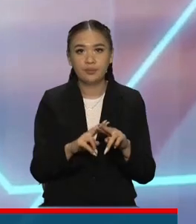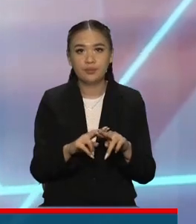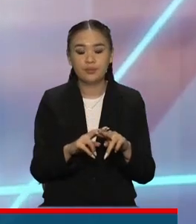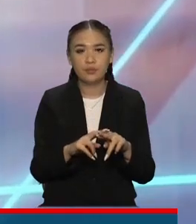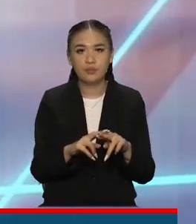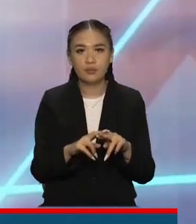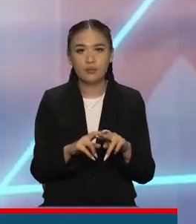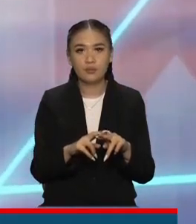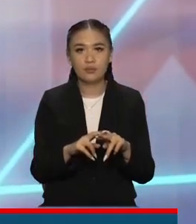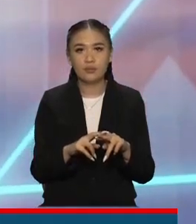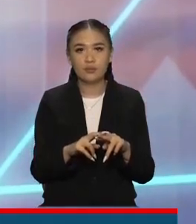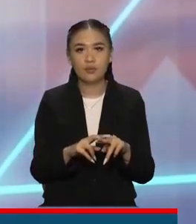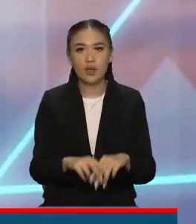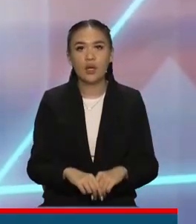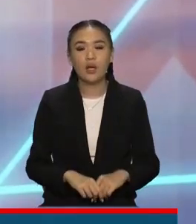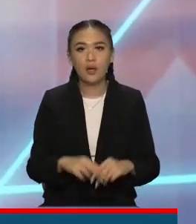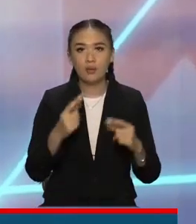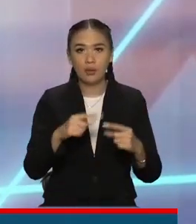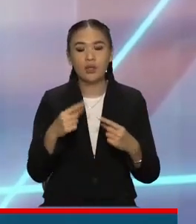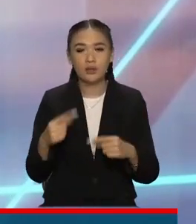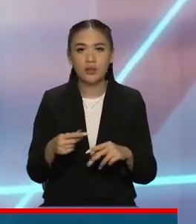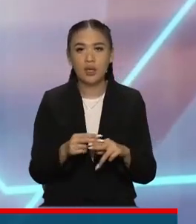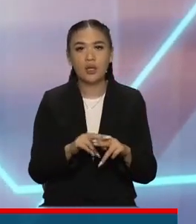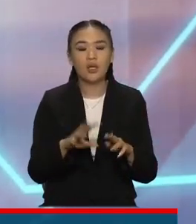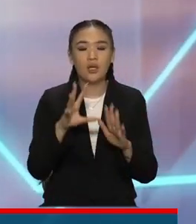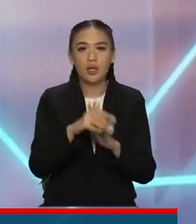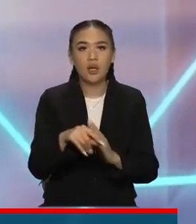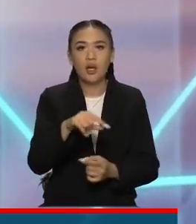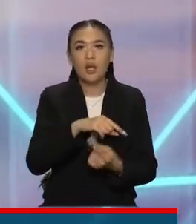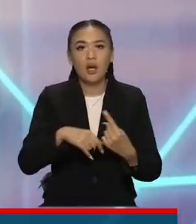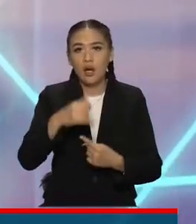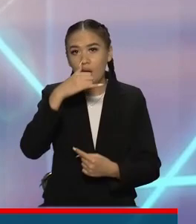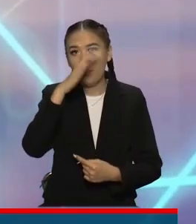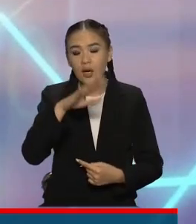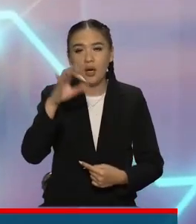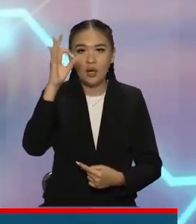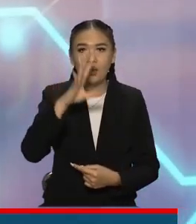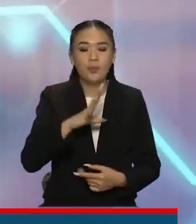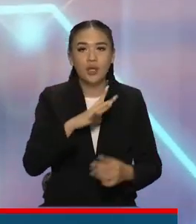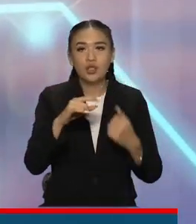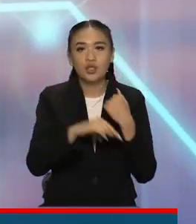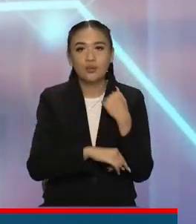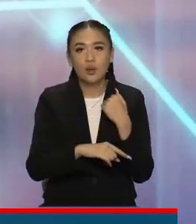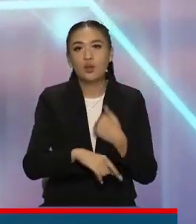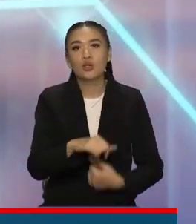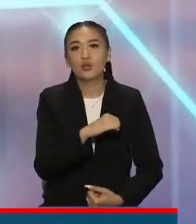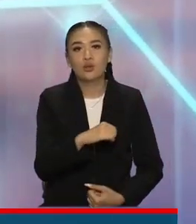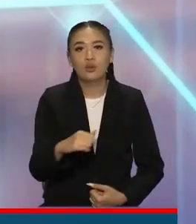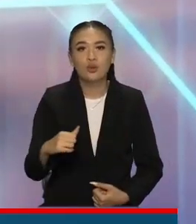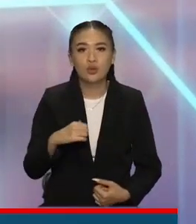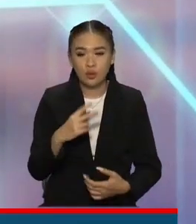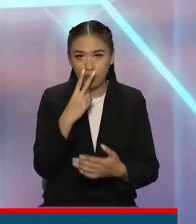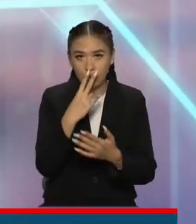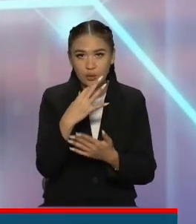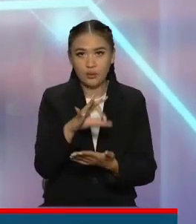жерде басқа кәсіпкерлер кіре алмайды, баға ойнай алмайды. Яғни бұл жерде жемқорлықтың өзі ұшы көрініп тұрды,